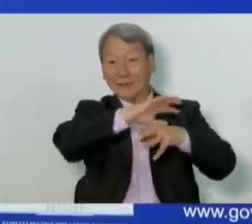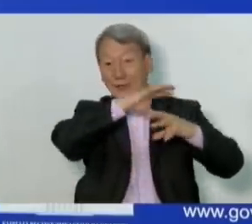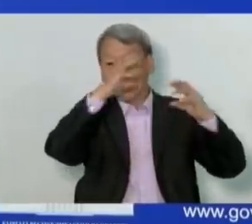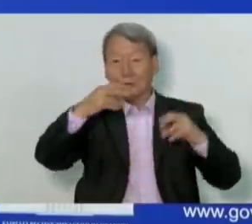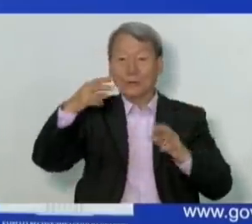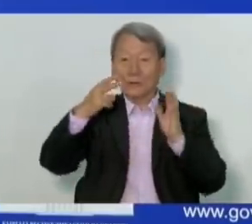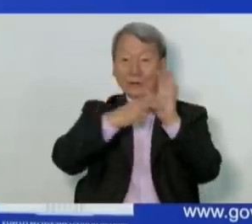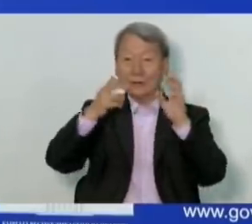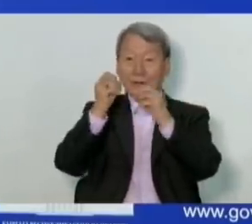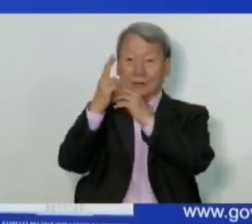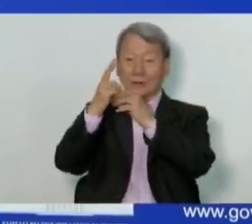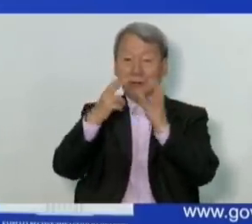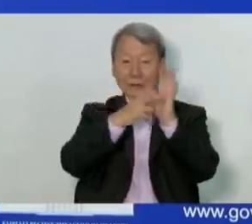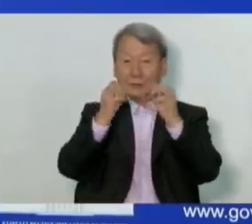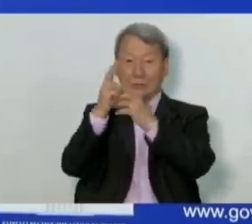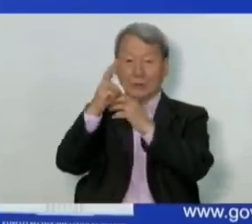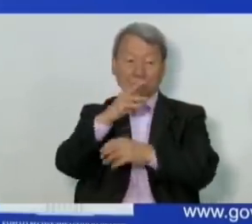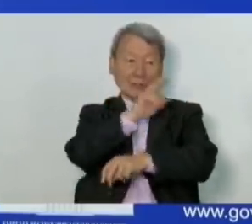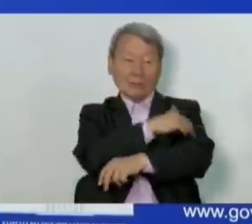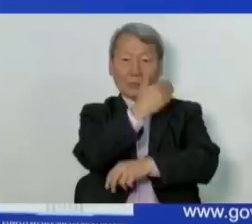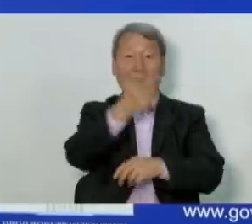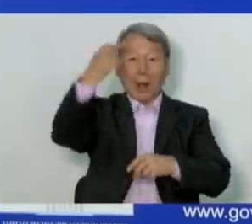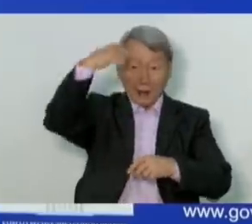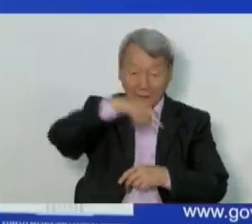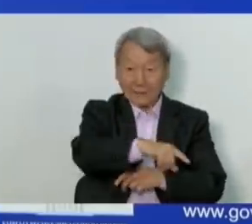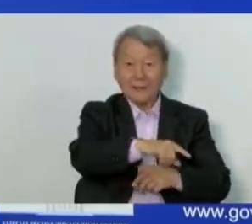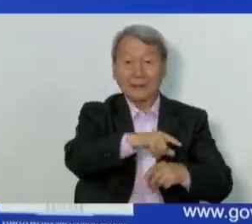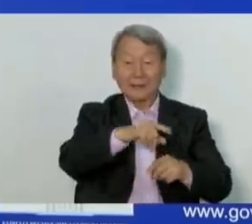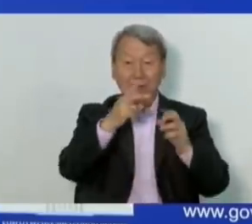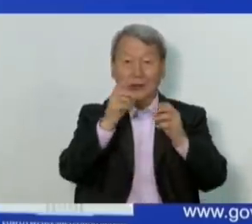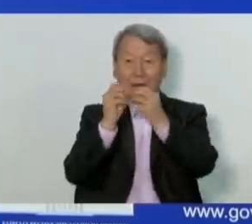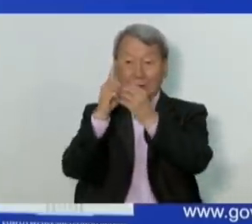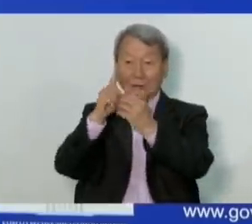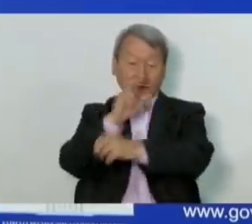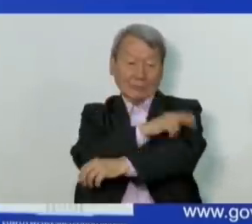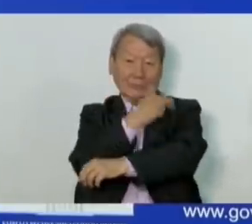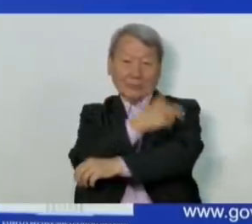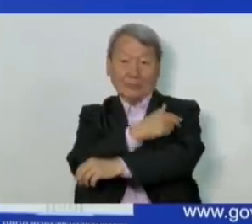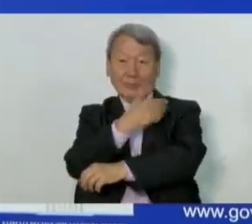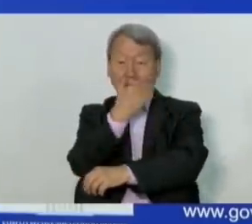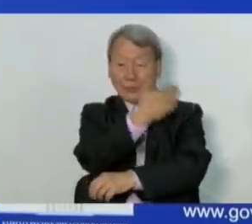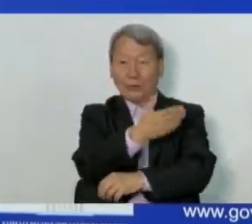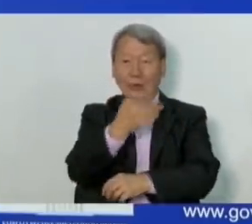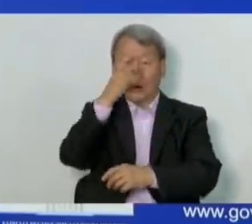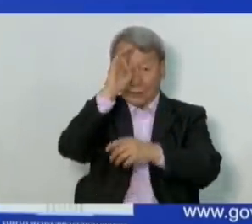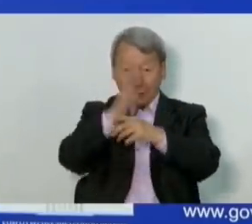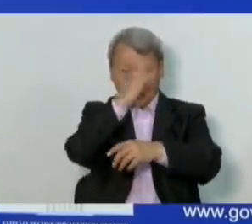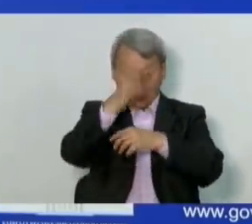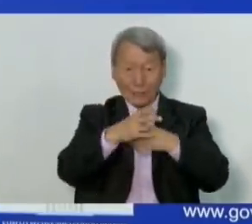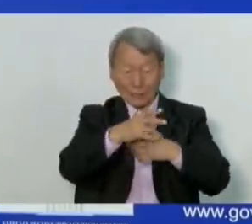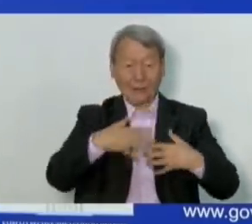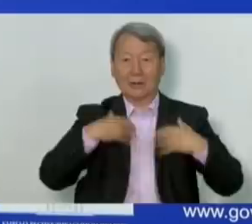712 түзді. Алардың ічінде 11 медициналық қызматкер бір сұтқа да